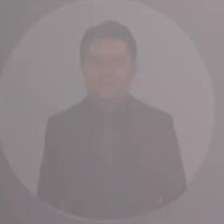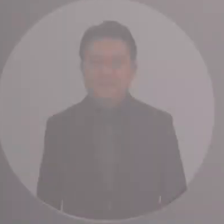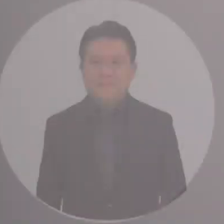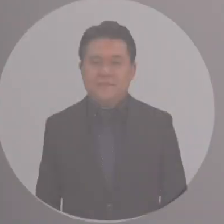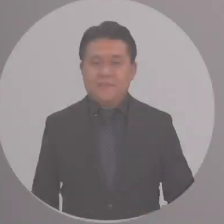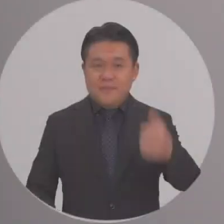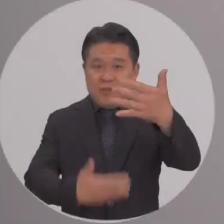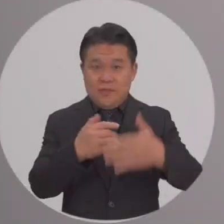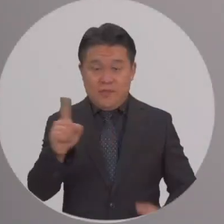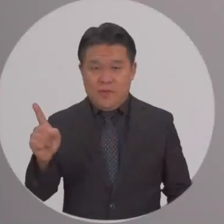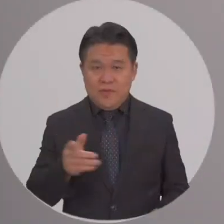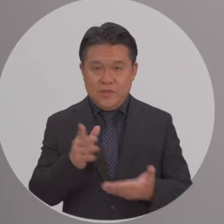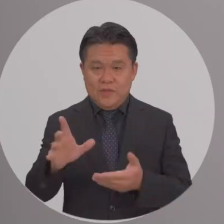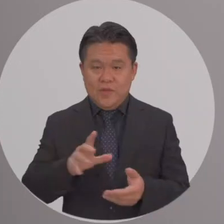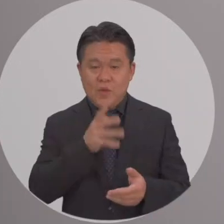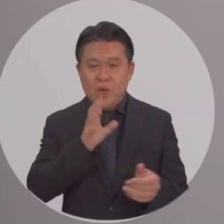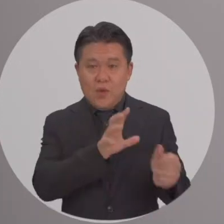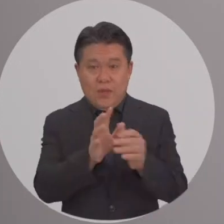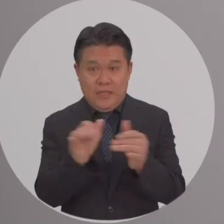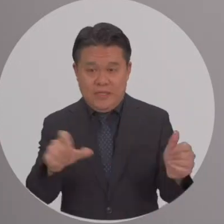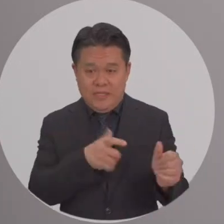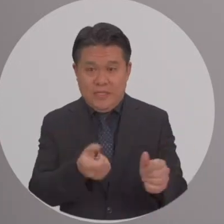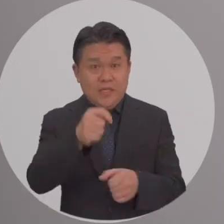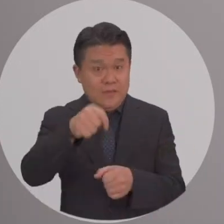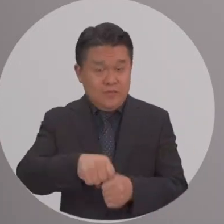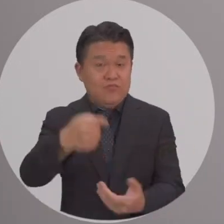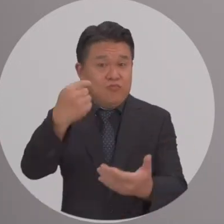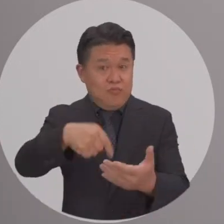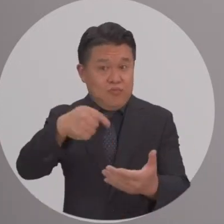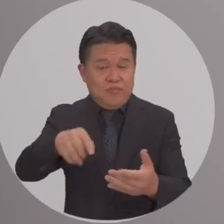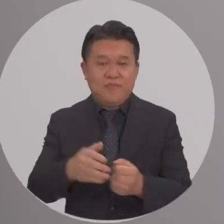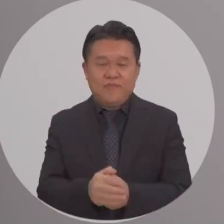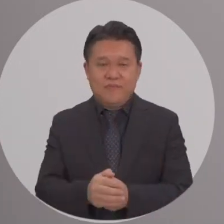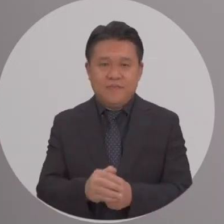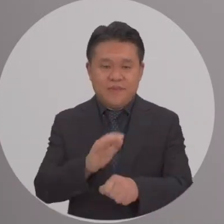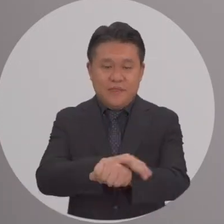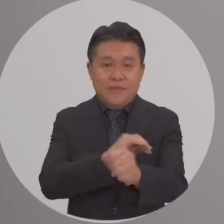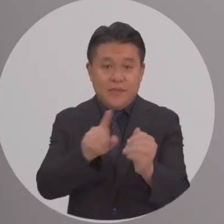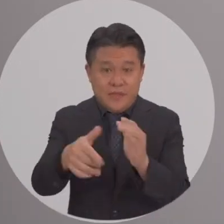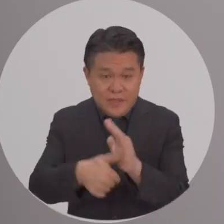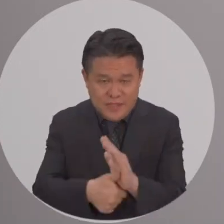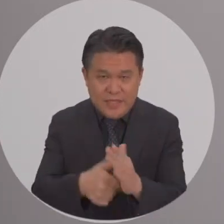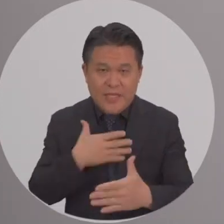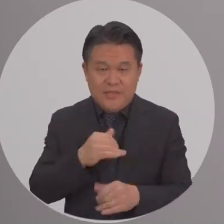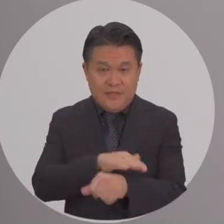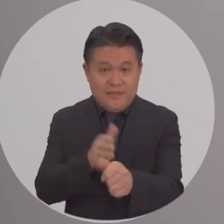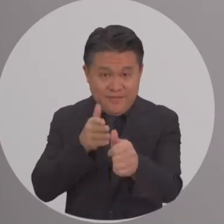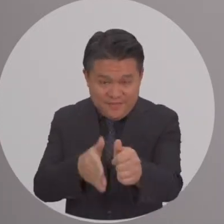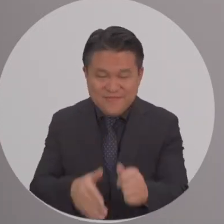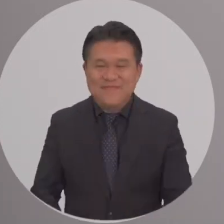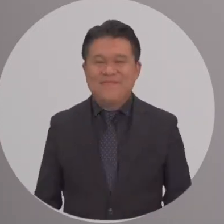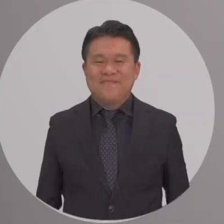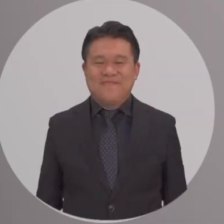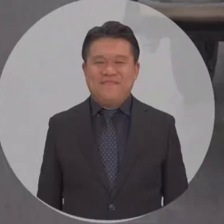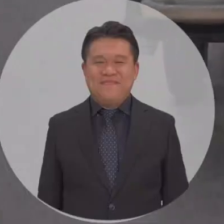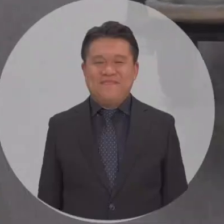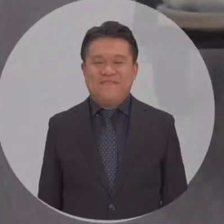이 영상은 전문 요양보호사 자격증 취득을 위한 영상입니다. 현장 실습 시 안전에 주의하시기